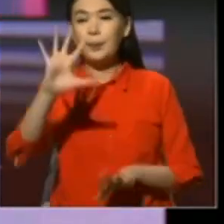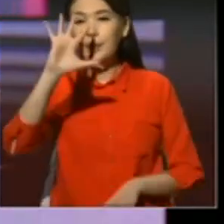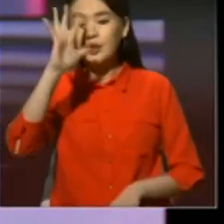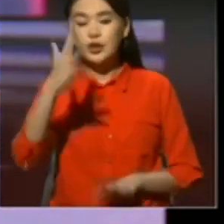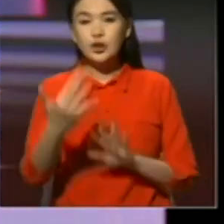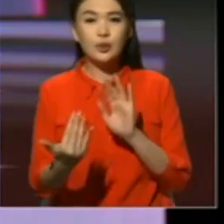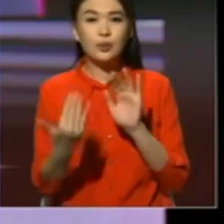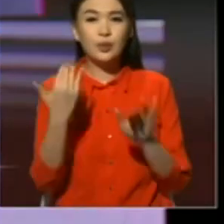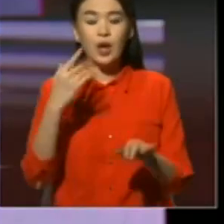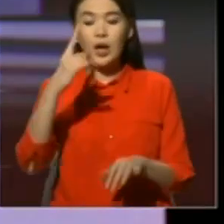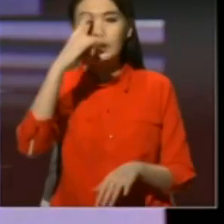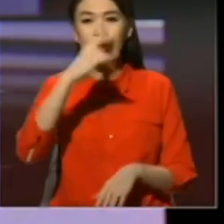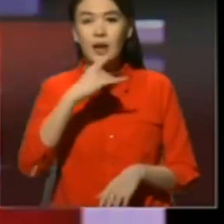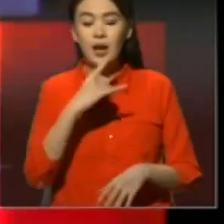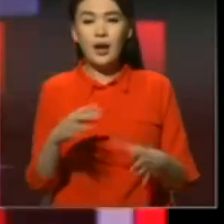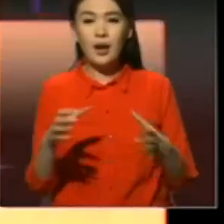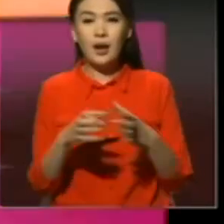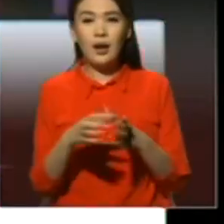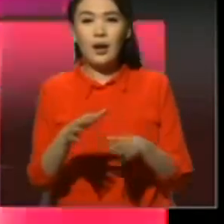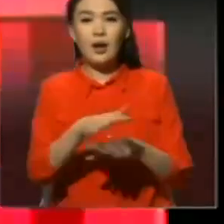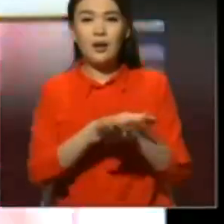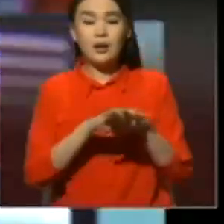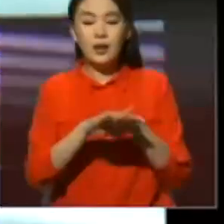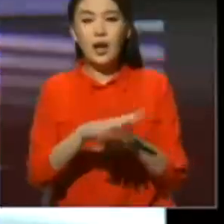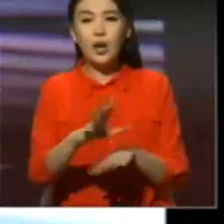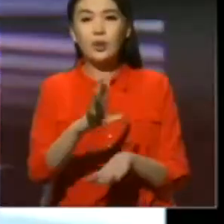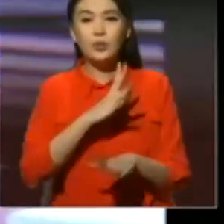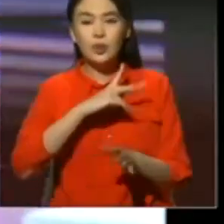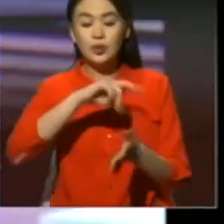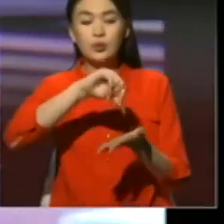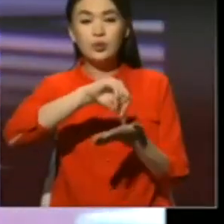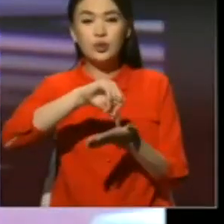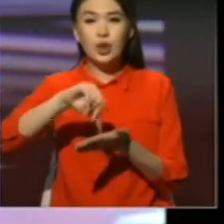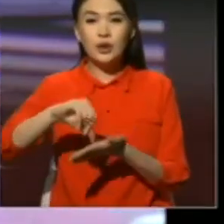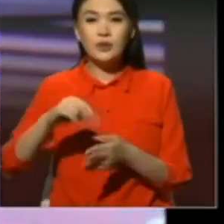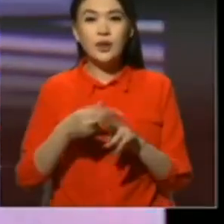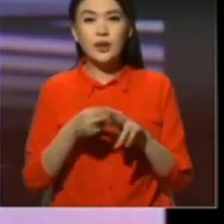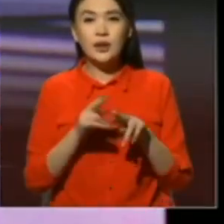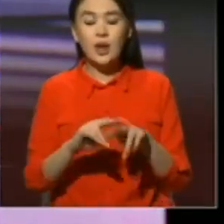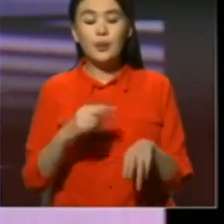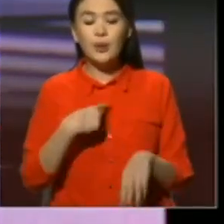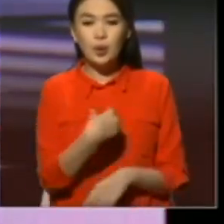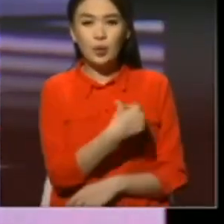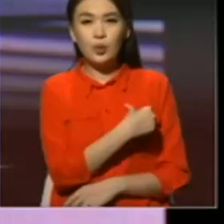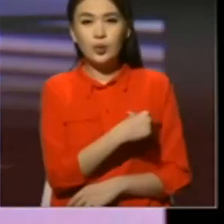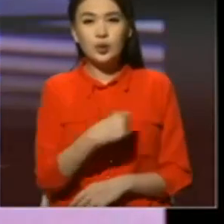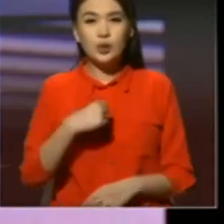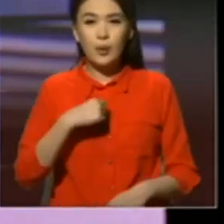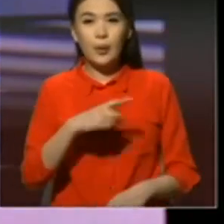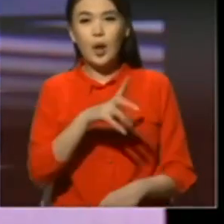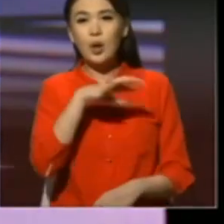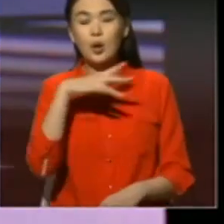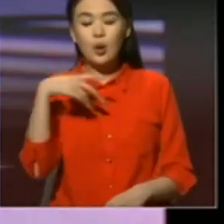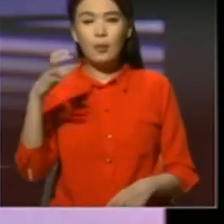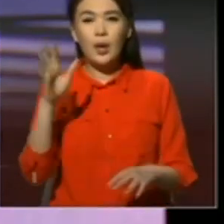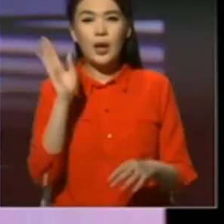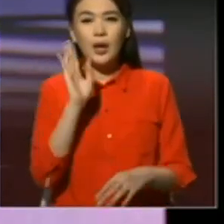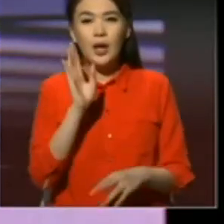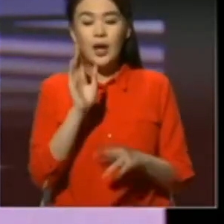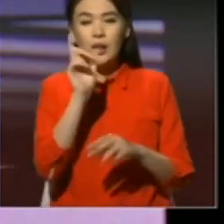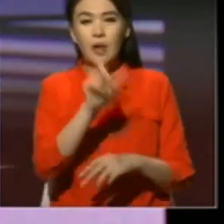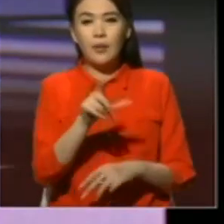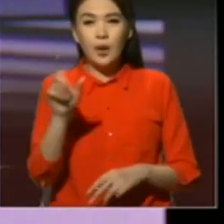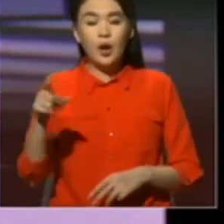бұрын Қазақстан халқы ассамблеясының мүшесі болдым. Енді мен мына өзім көп енді адамдар ойлайды, бұл Қазақстан